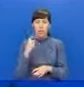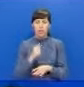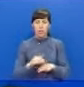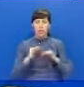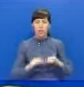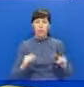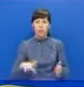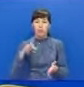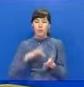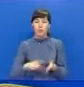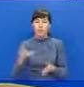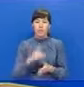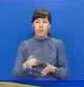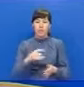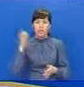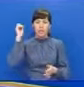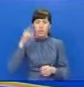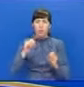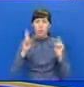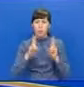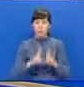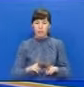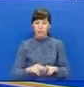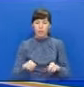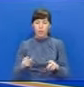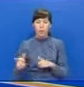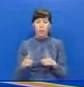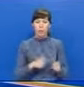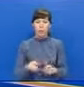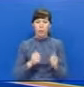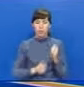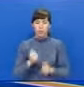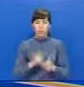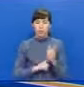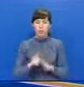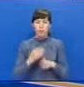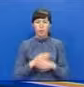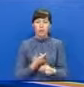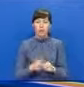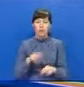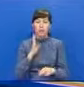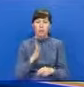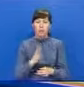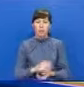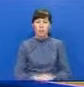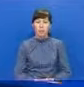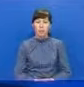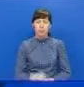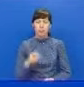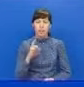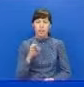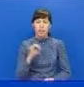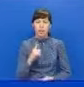орталығы мен Дарын республикалық ғылыми практикалық орталығы. Марафонның өтуіне мұрындық болған демеушілер осылар. Дариға Назарбаеваның бастамасымен